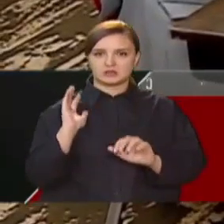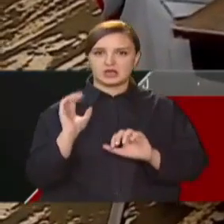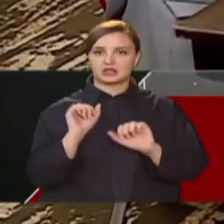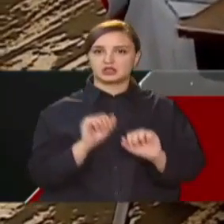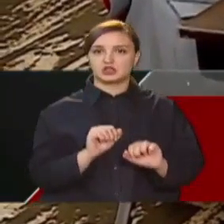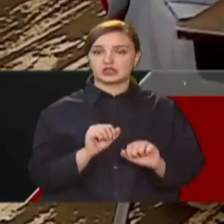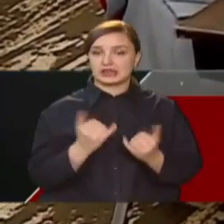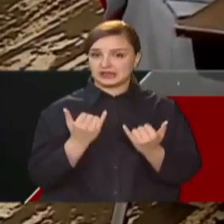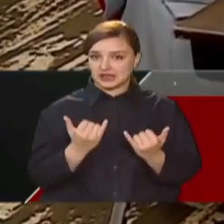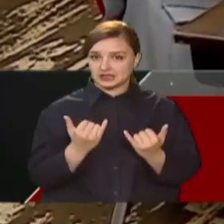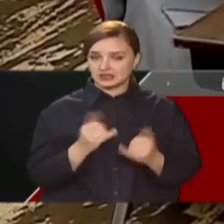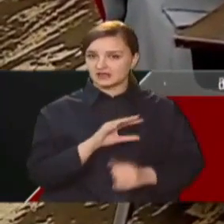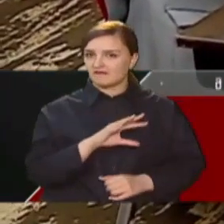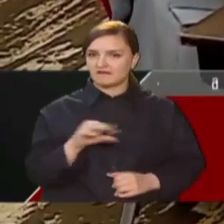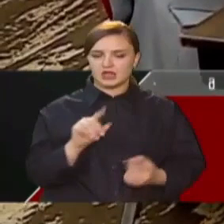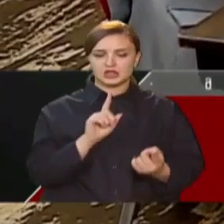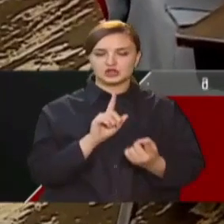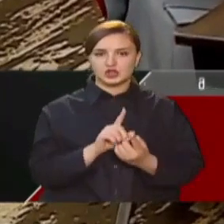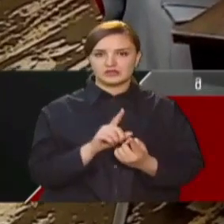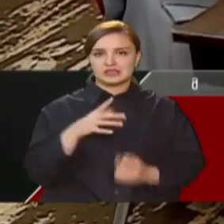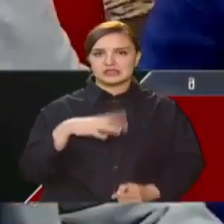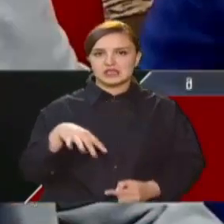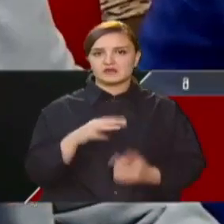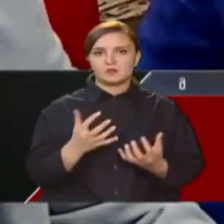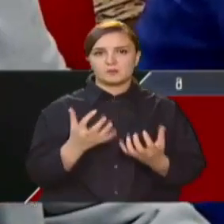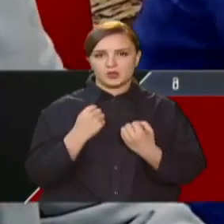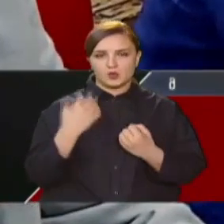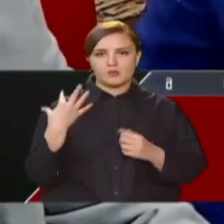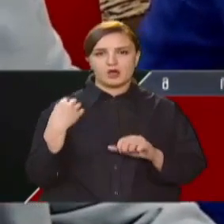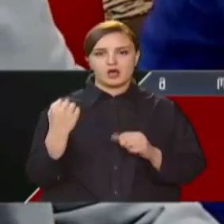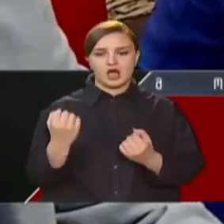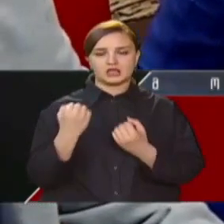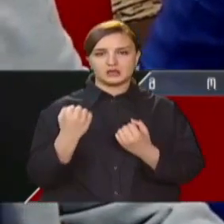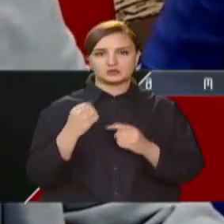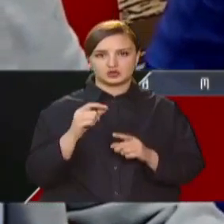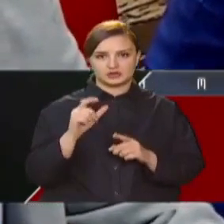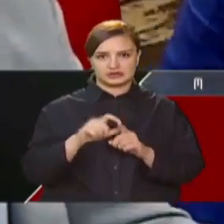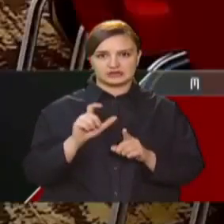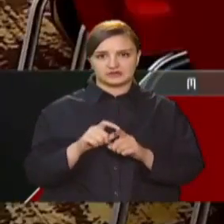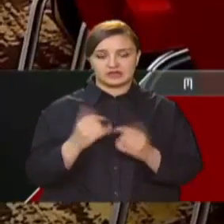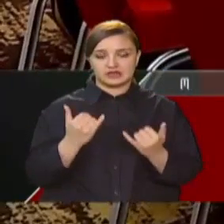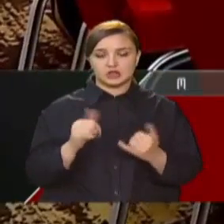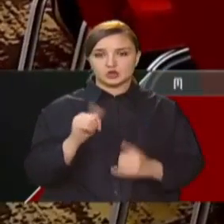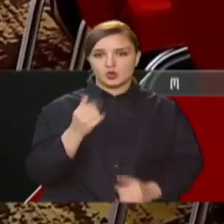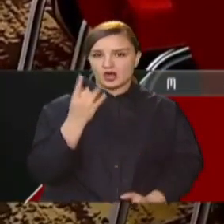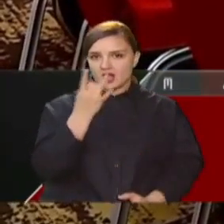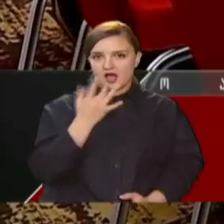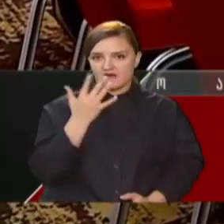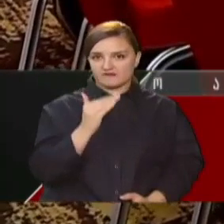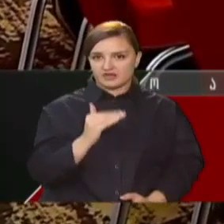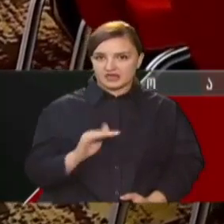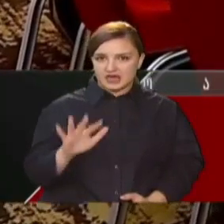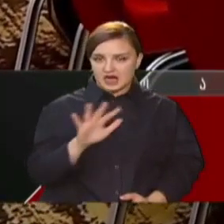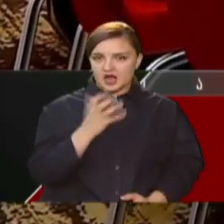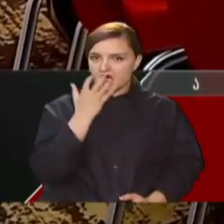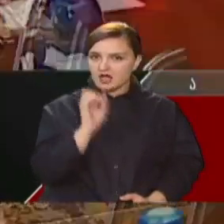მხარდაჭერა. დღეს ყველა ამ შეხვედრაზე საქართველომ მიიღო მხარდაჭერი პოზიციები. დღეს როგორც აფრიკის, ასევე აზიის